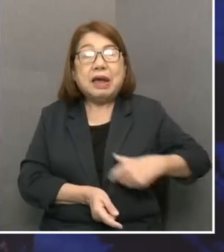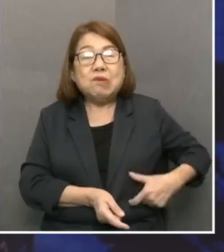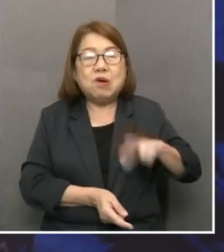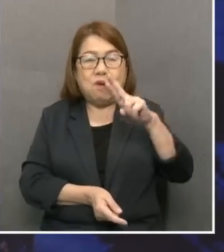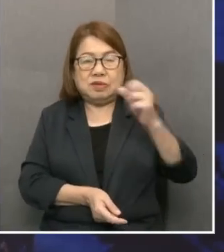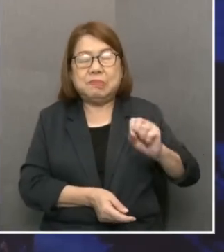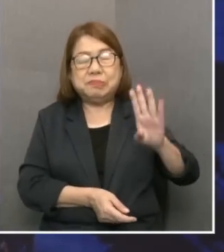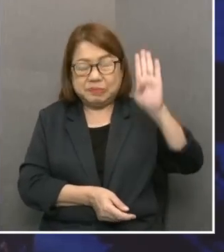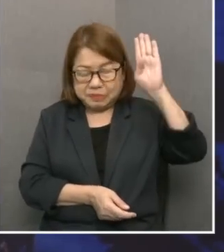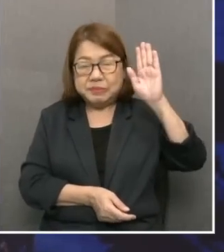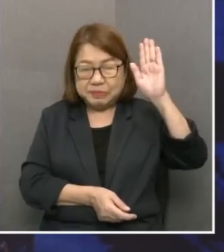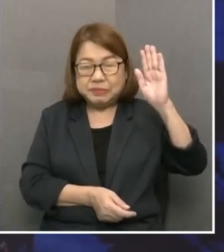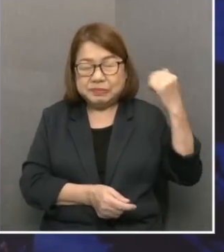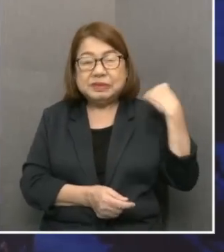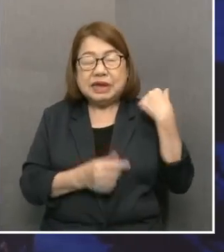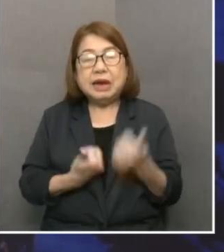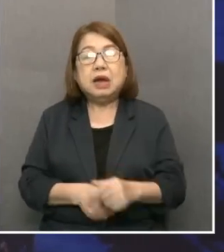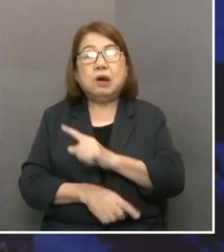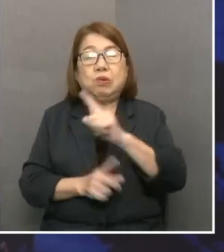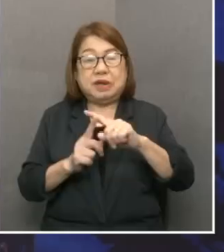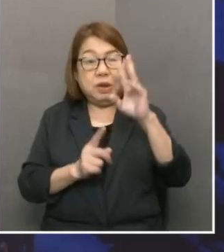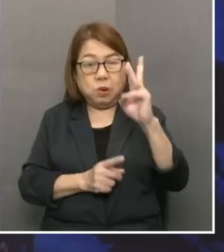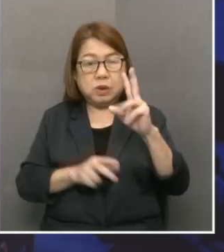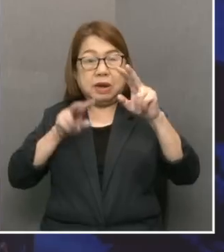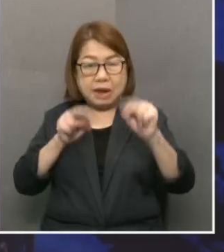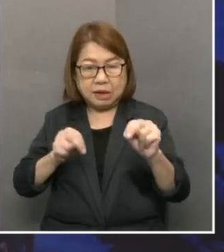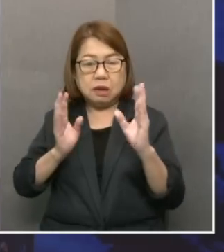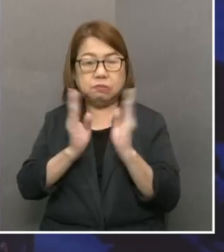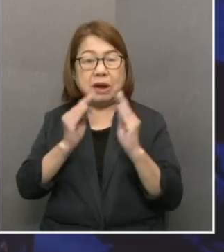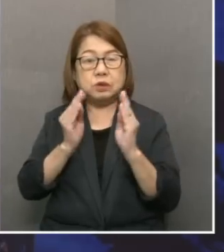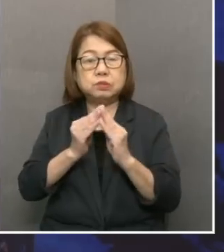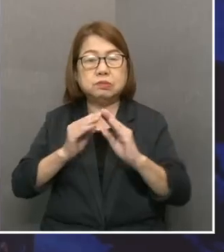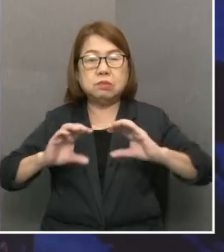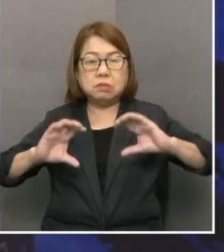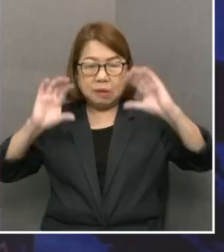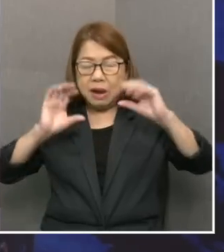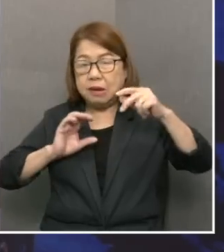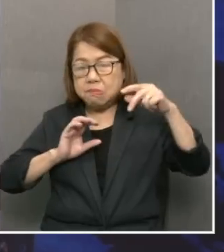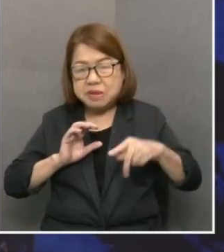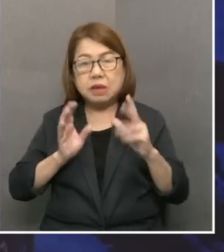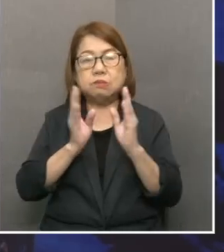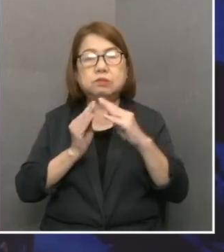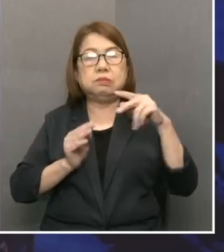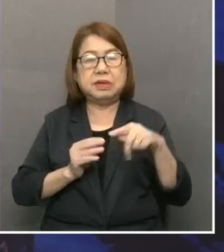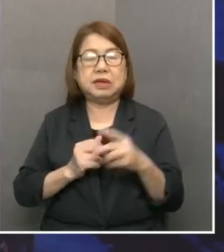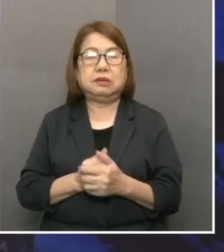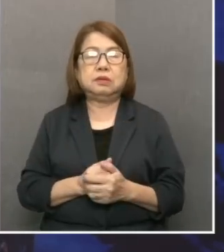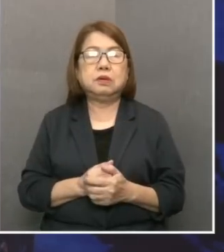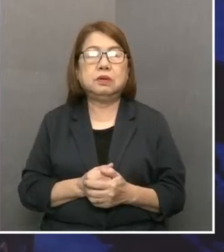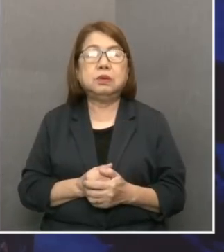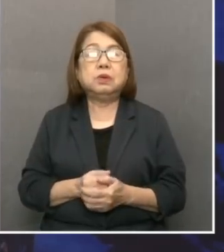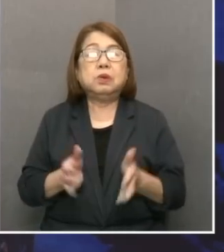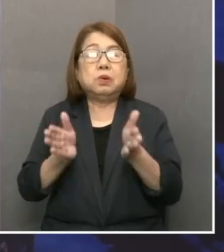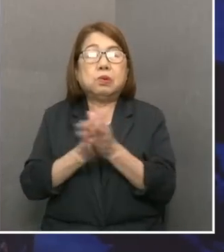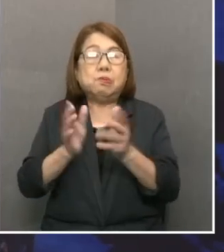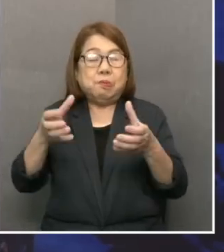6กันยายนนะคะก็มีการนัดหมายค่ะให้มีการประชุมคณะรัฐมนตรีนัดพิเศษนะคะก็จะมีการนัดพรรคร่วมทั้ง 11